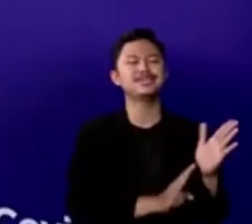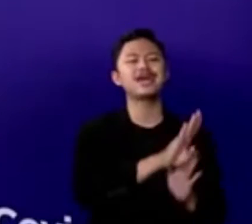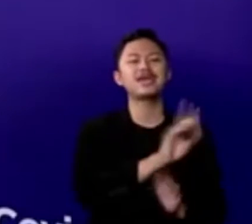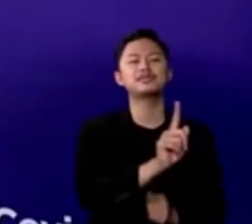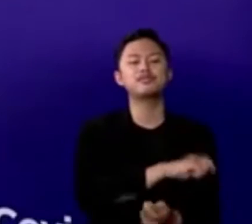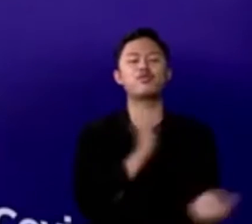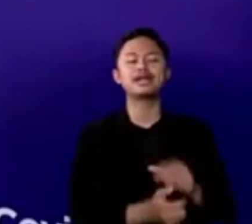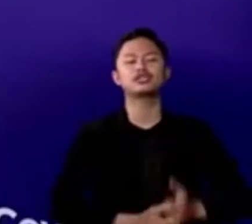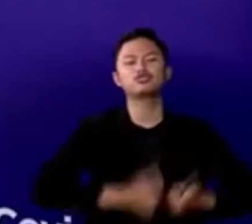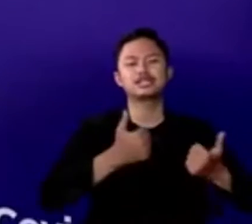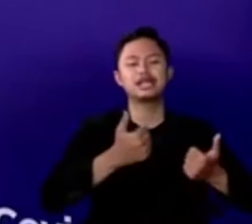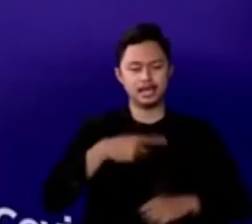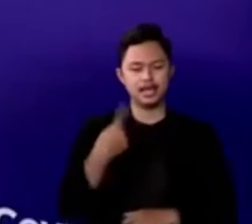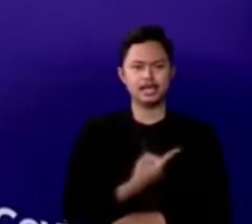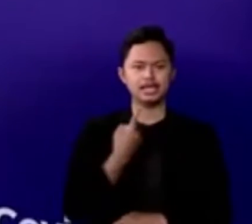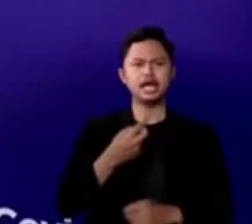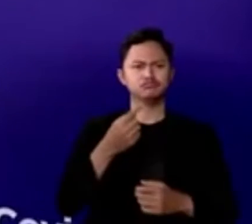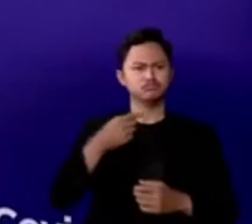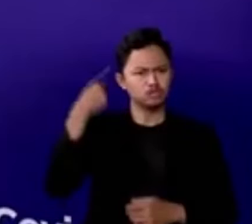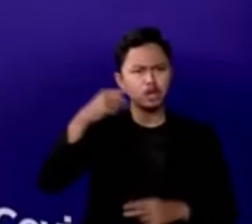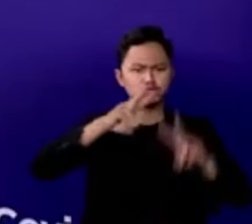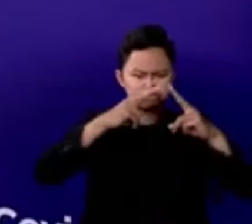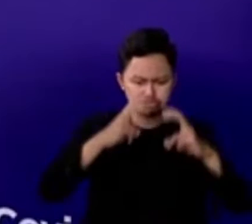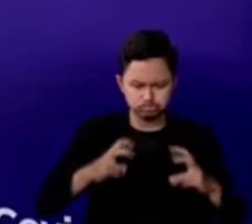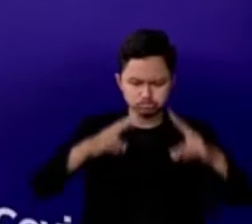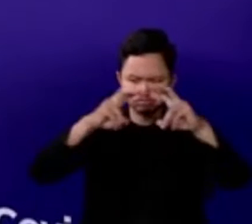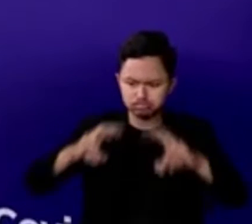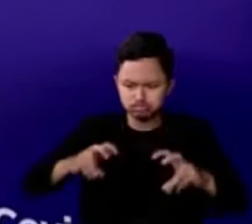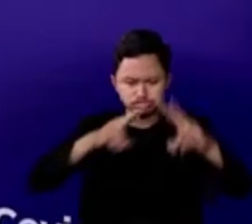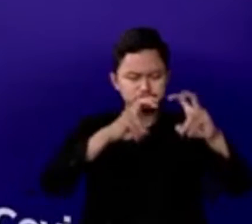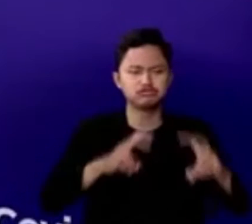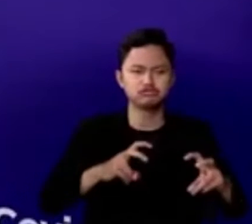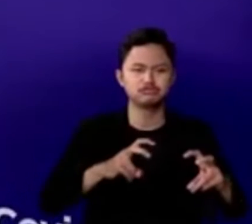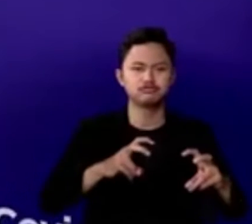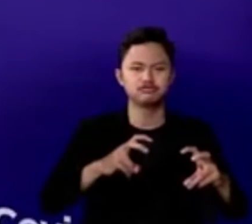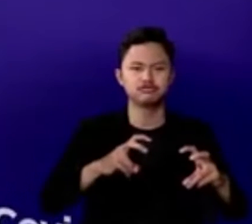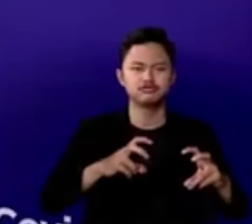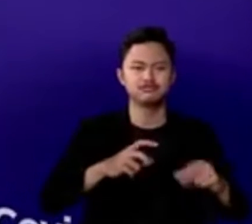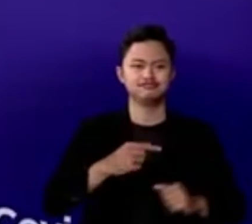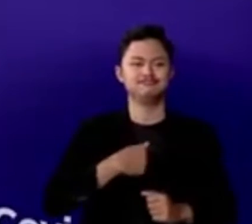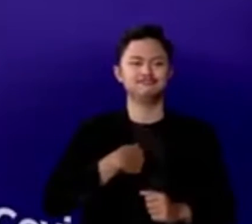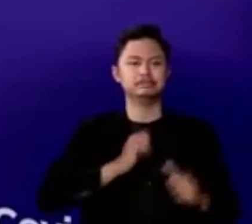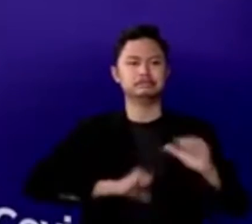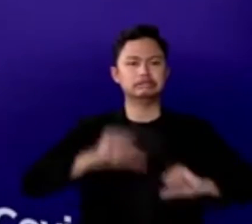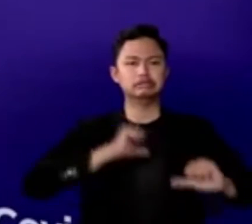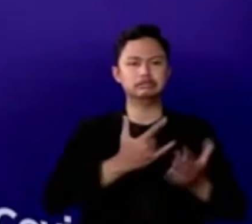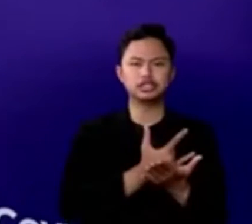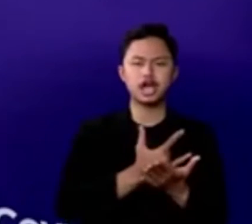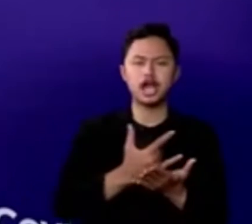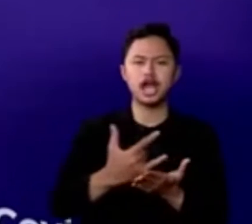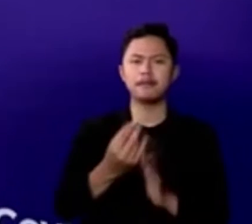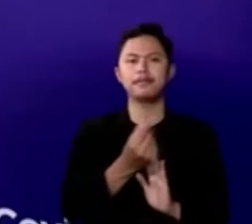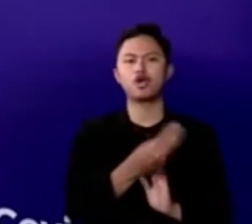itu yang kita lakukan dari hari ke hari kita kaji Terus apa yang bisa kita lakukan untuk memastikan kreativitas tetap jalan